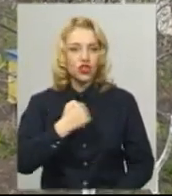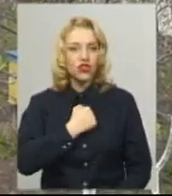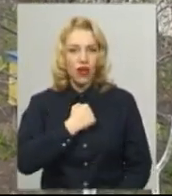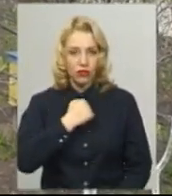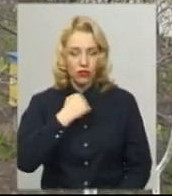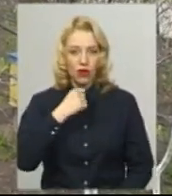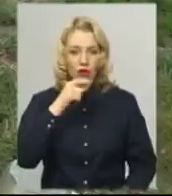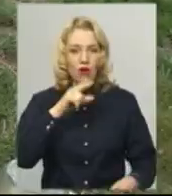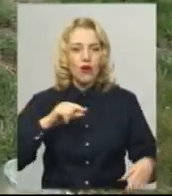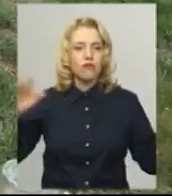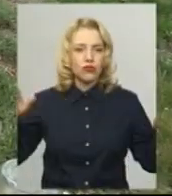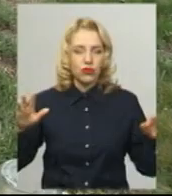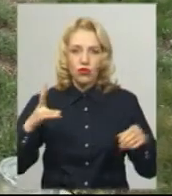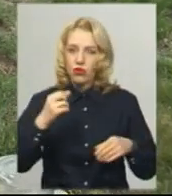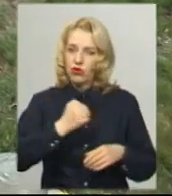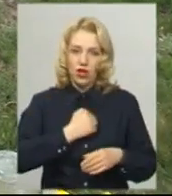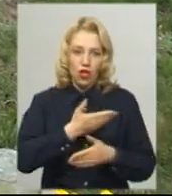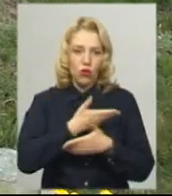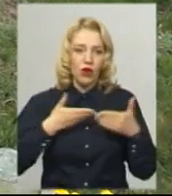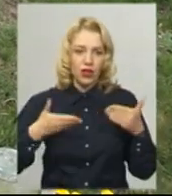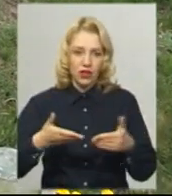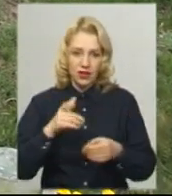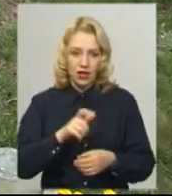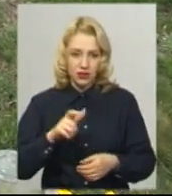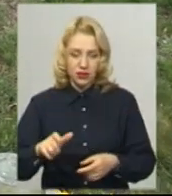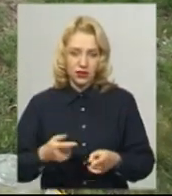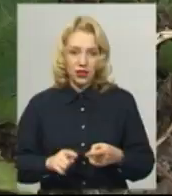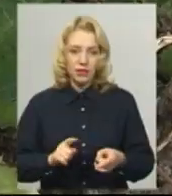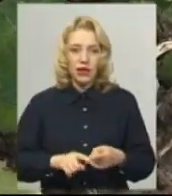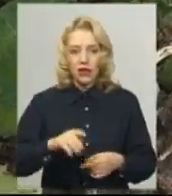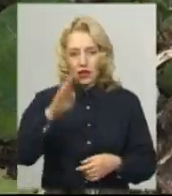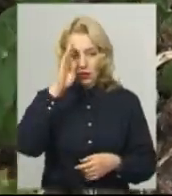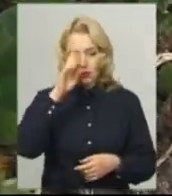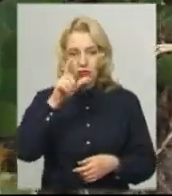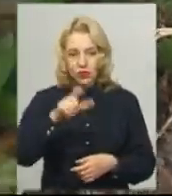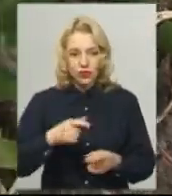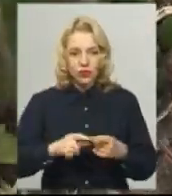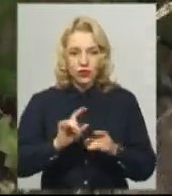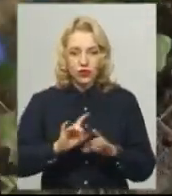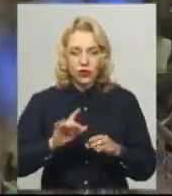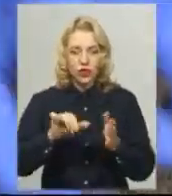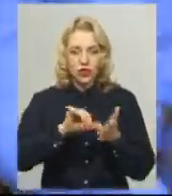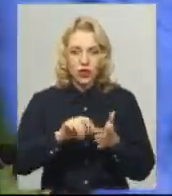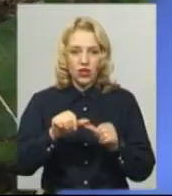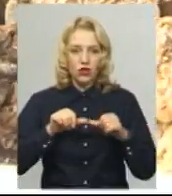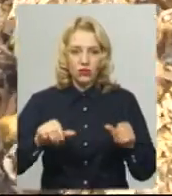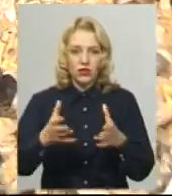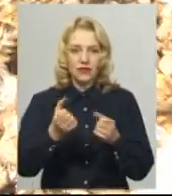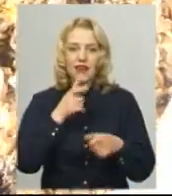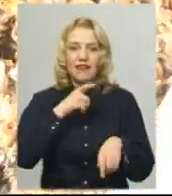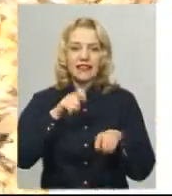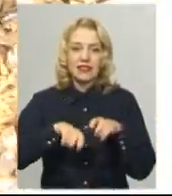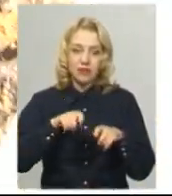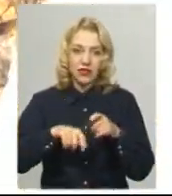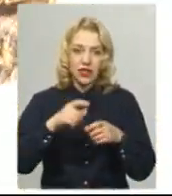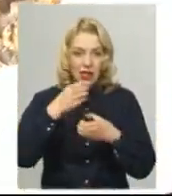але ще більше жалко нас. Мертвих комах з пасіки Олександра Рудницького, як і зіньківчанина Анатолія Студенця, члени комісії взяли для експертизи. Аналізи